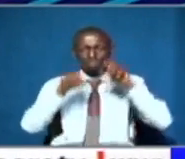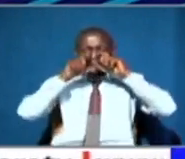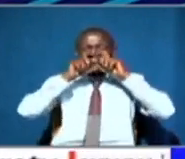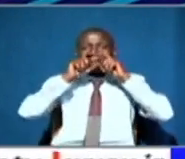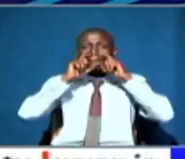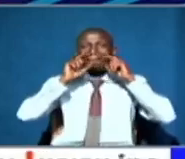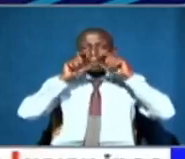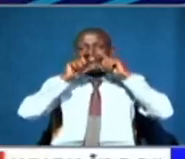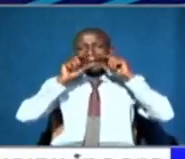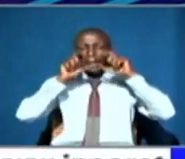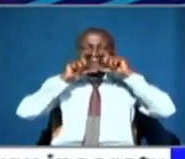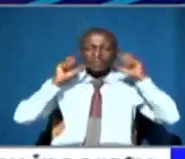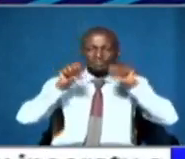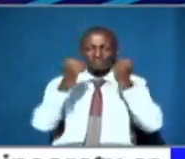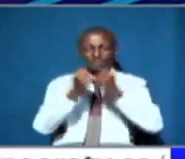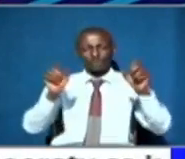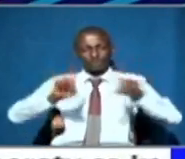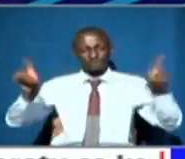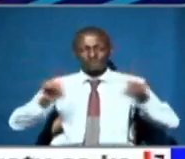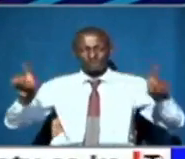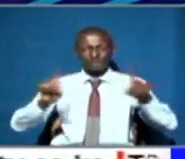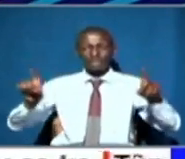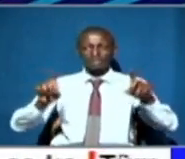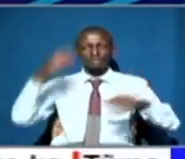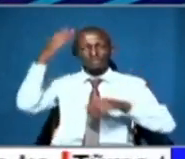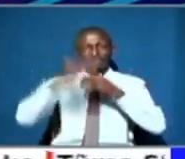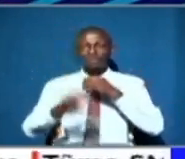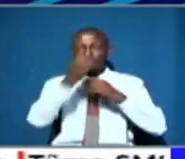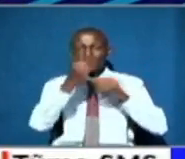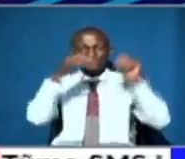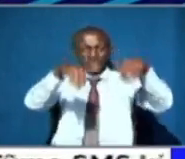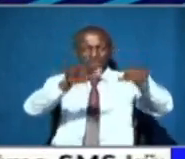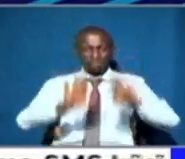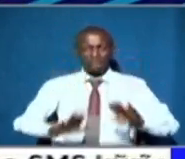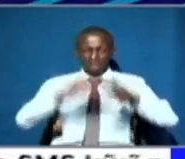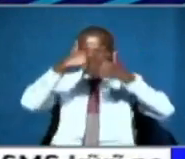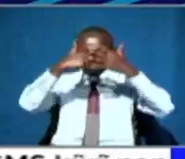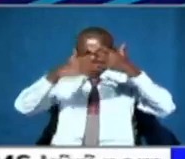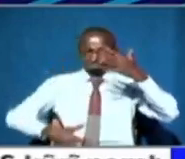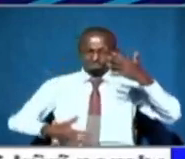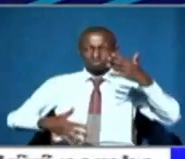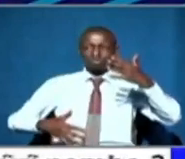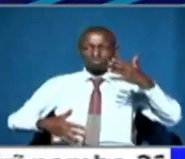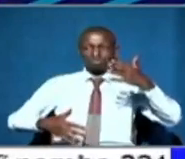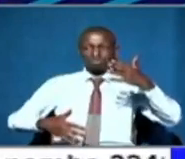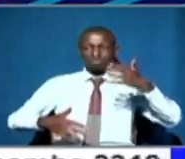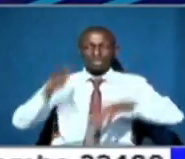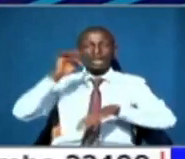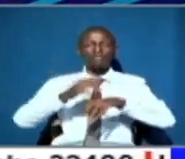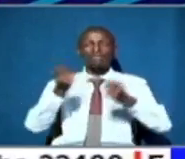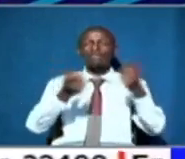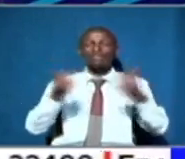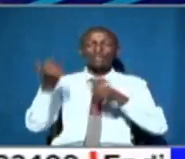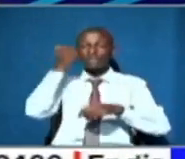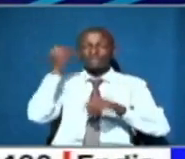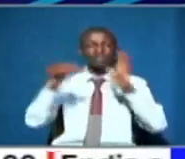kanua laihaniriria tiga kuria mathikoini na maundu maria mothe magireere na murimu wagwa hatiri thina